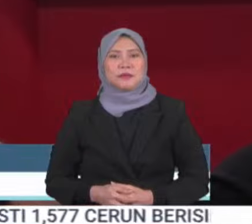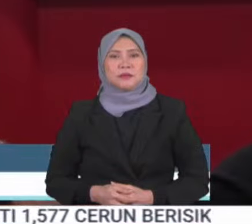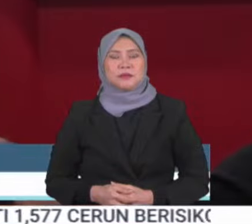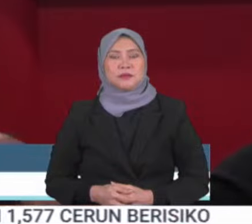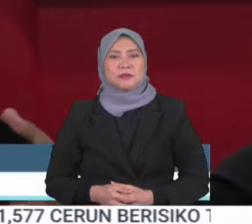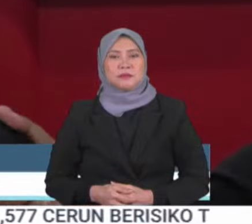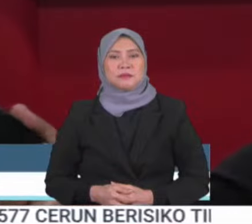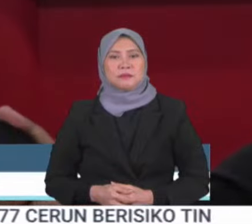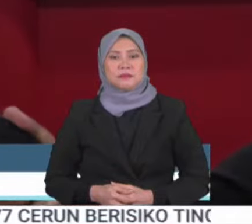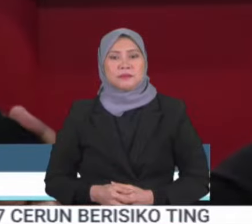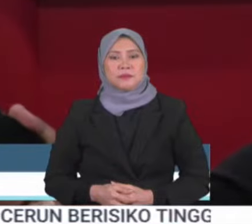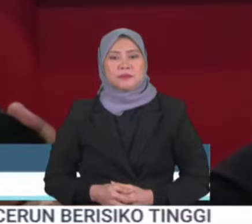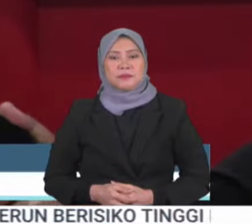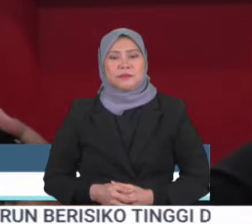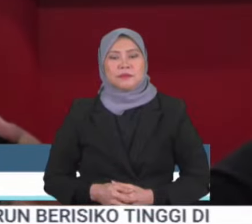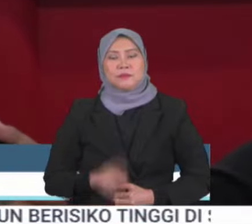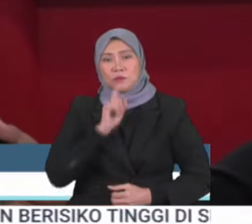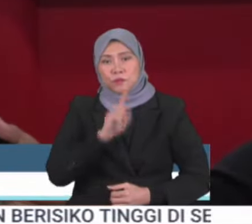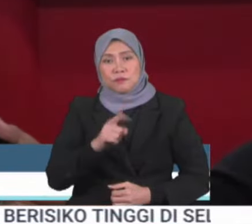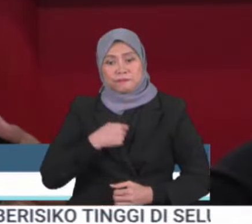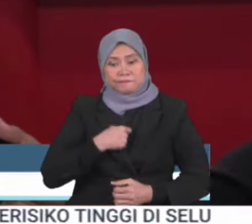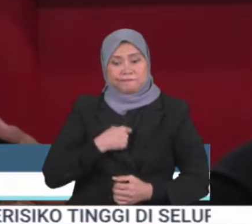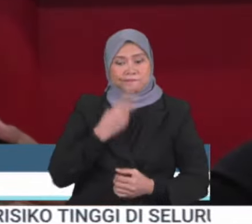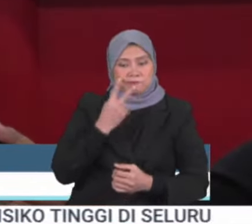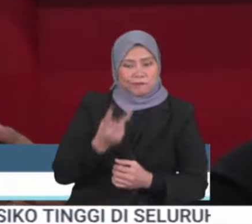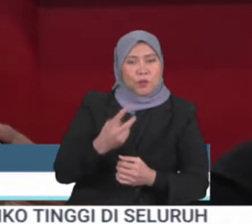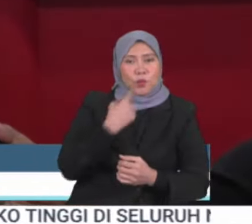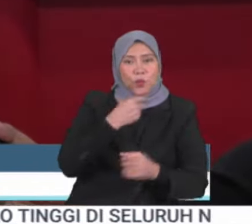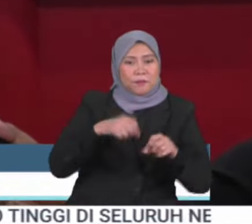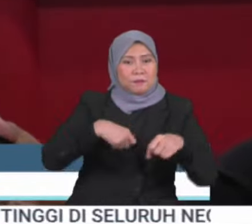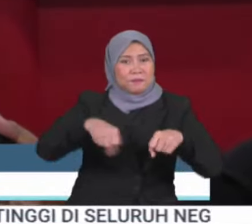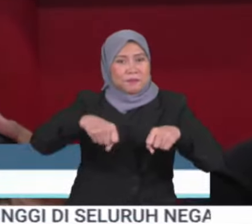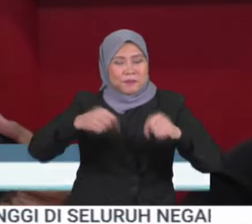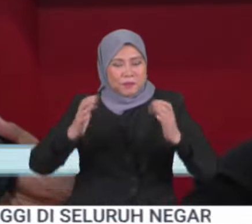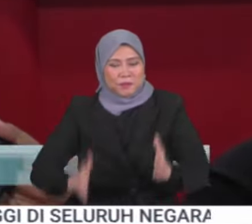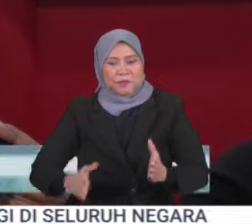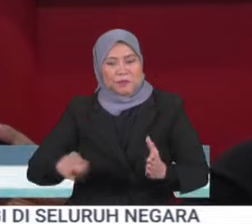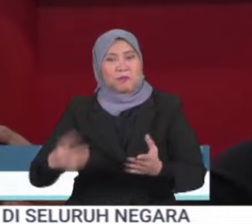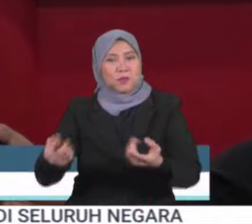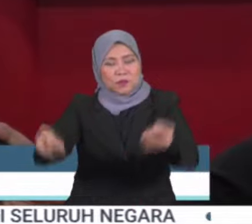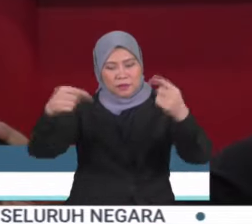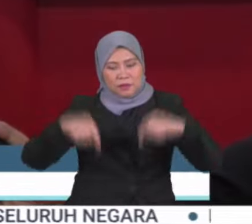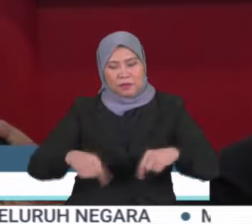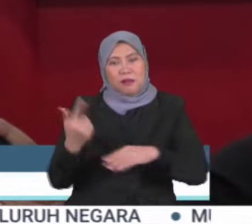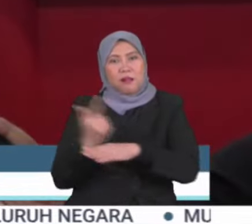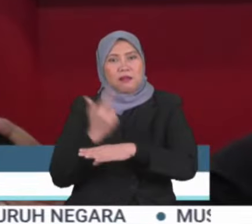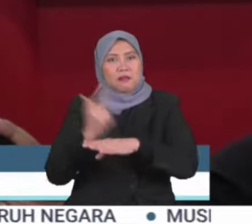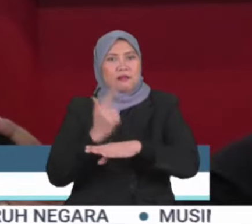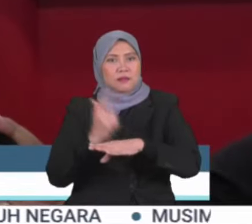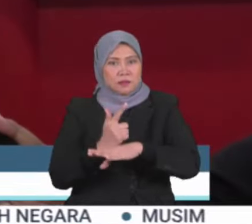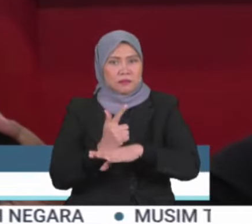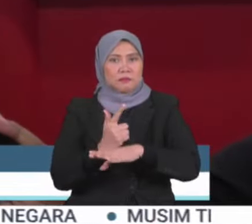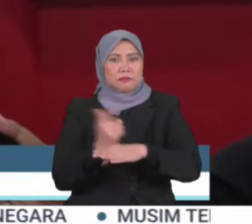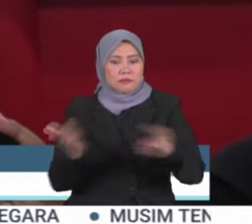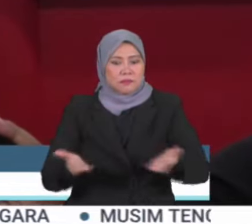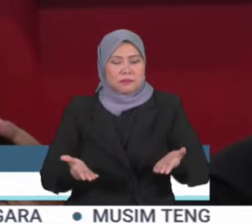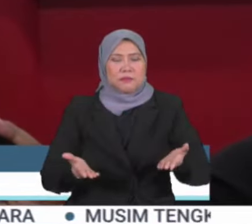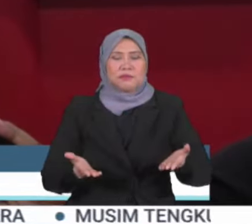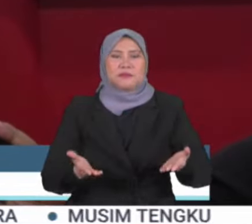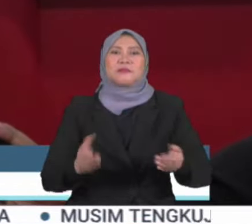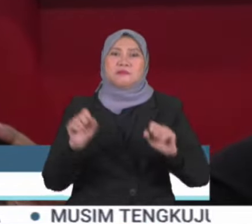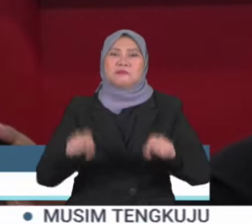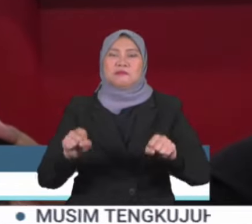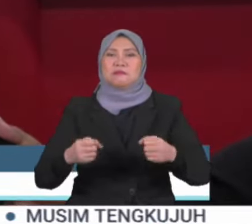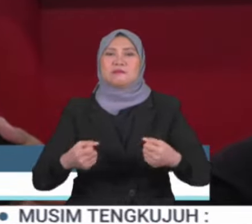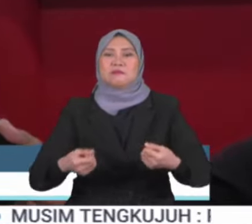Ini yang saya dapat janjikan pada semua rider-rider Malaysia. Sesiapa yang ingin datang berlatih, hubungi kami. InsyaAllah kita akan